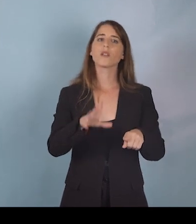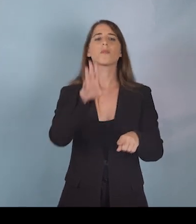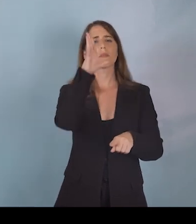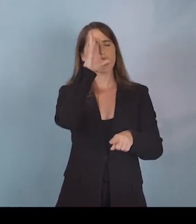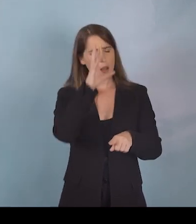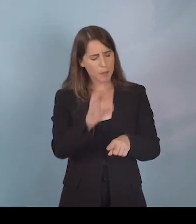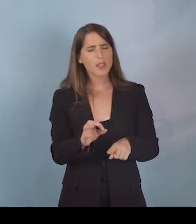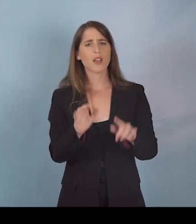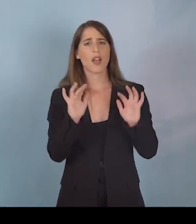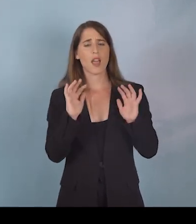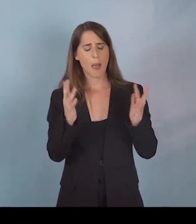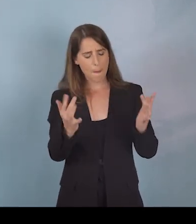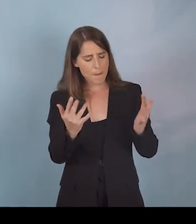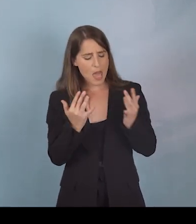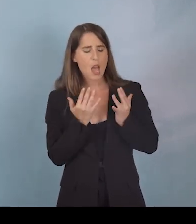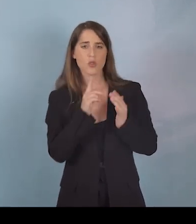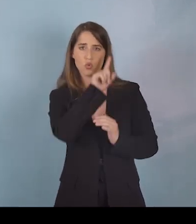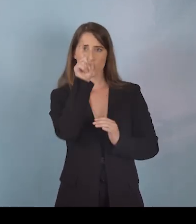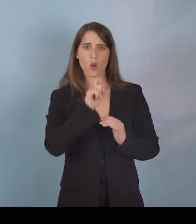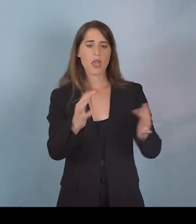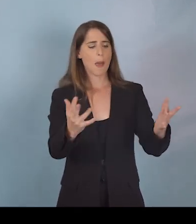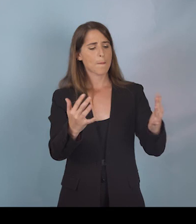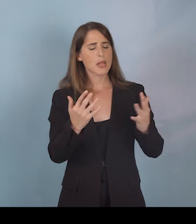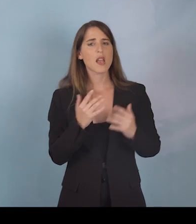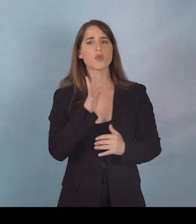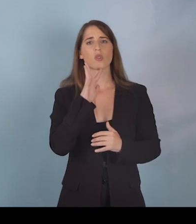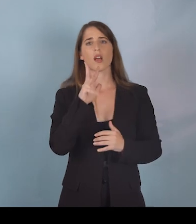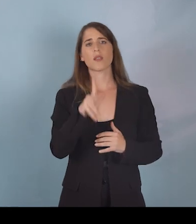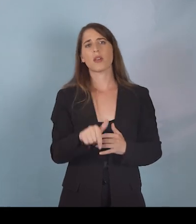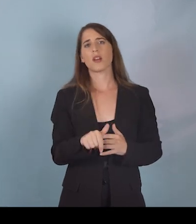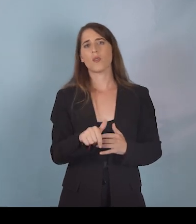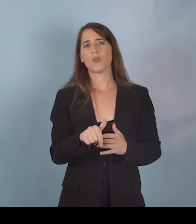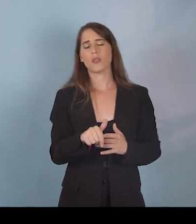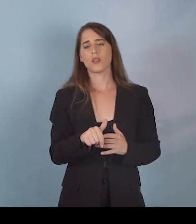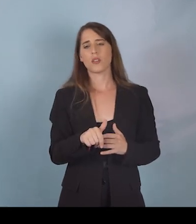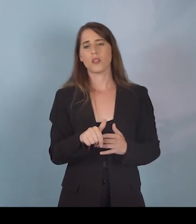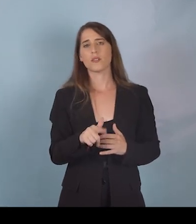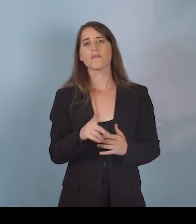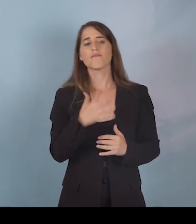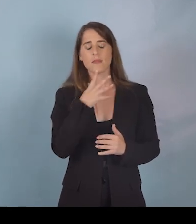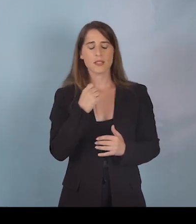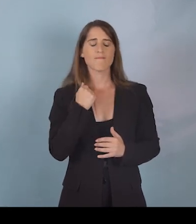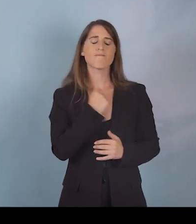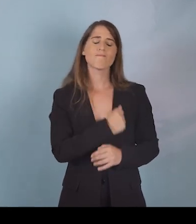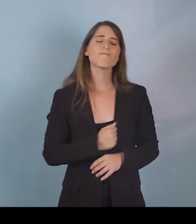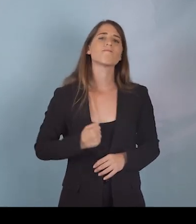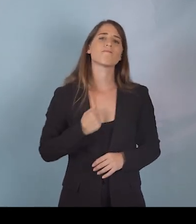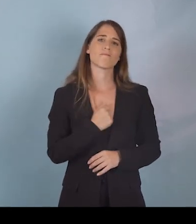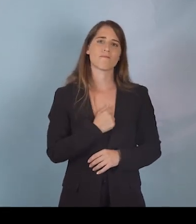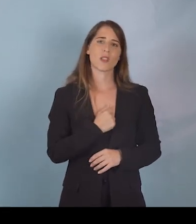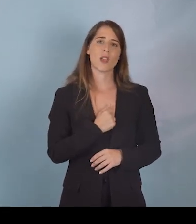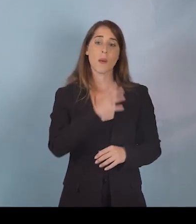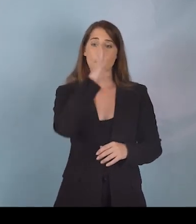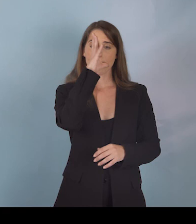όντως ότι επηρεάζουν τις ζωές μας, την καθημερινότητά μας, είναι αρκετά λυπηρό. Πραγματικά